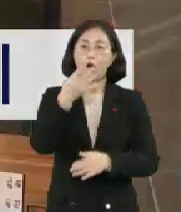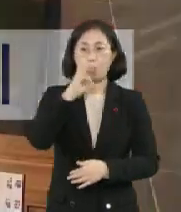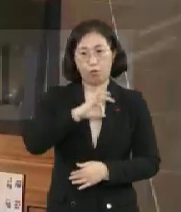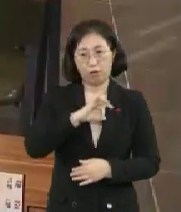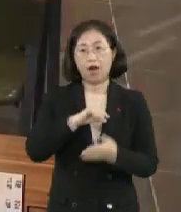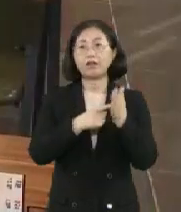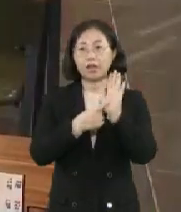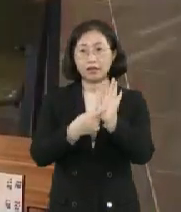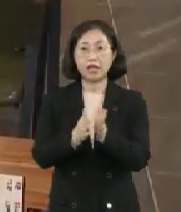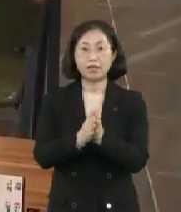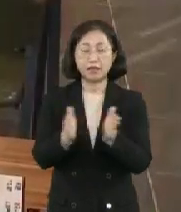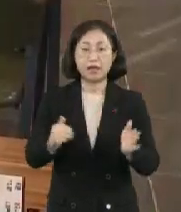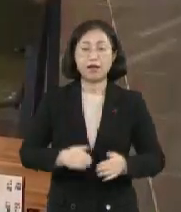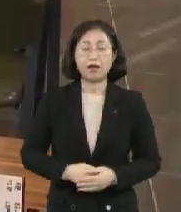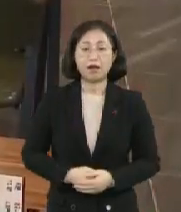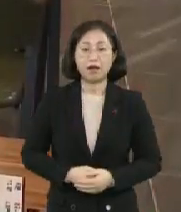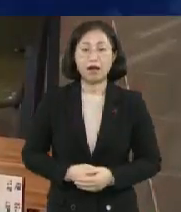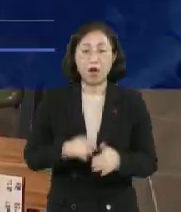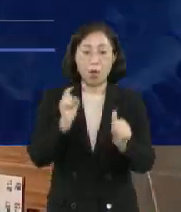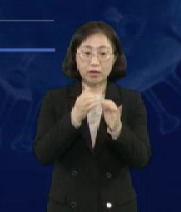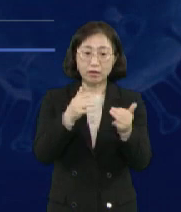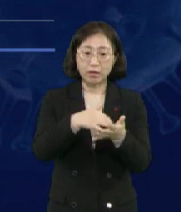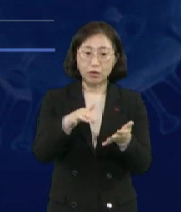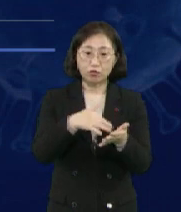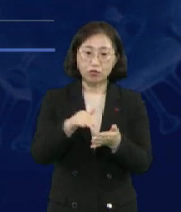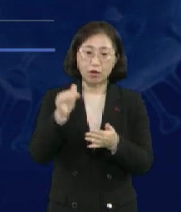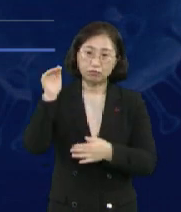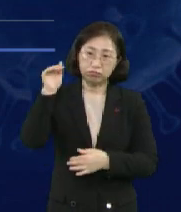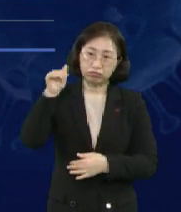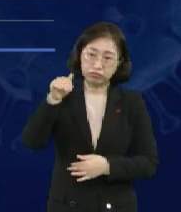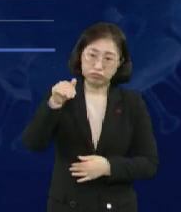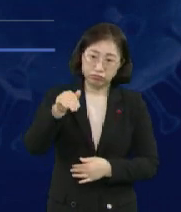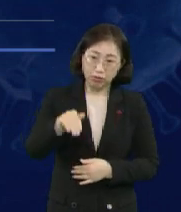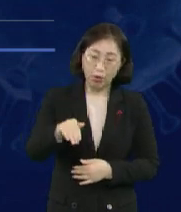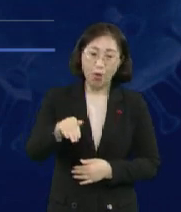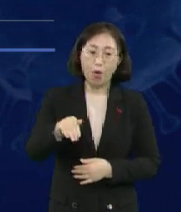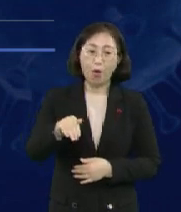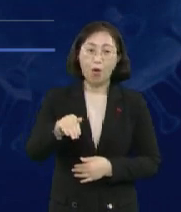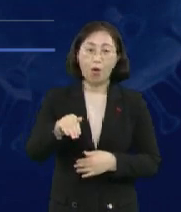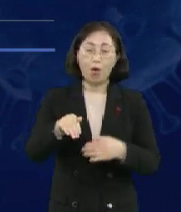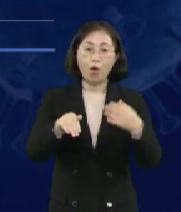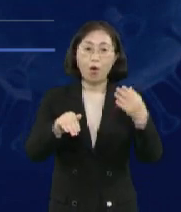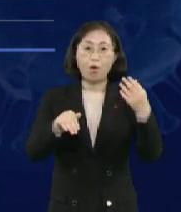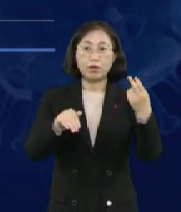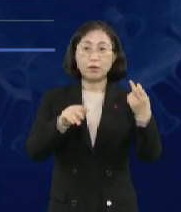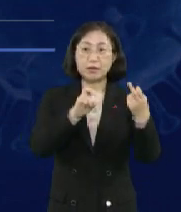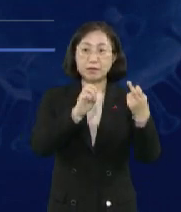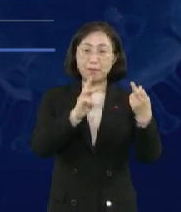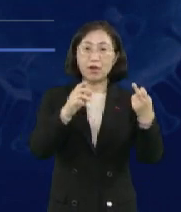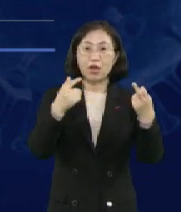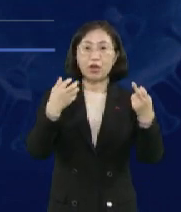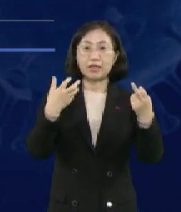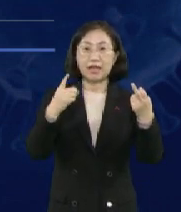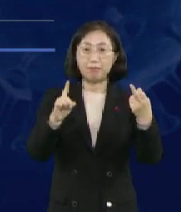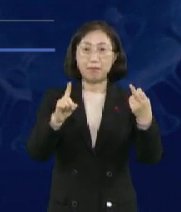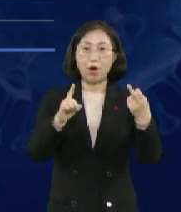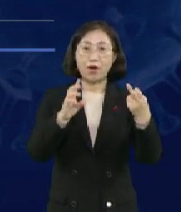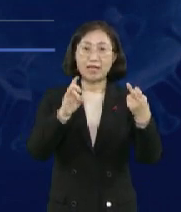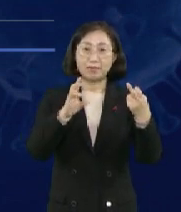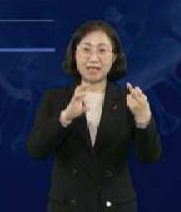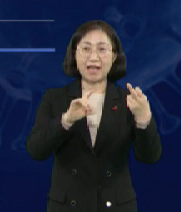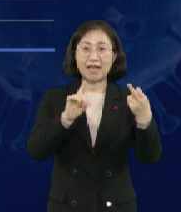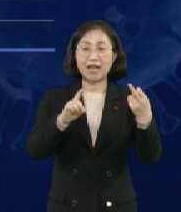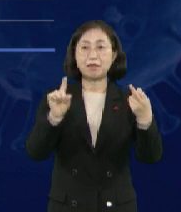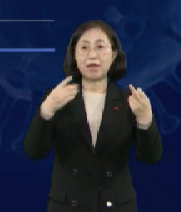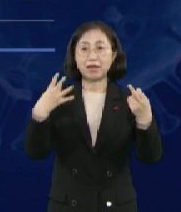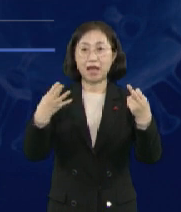효과가 나타나기 시작했습니다. 확진자 수가 감소세로 돌아서더니 지난 23일에는 81명, 24일